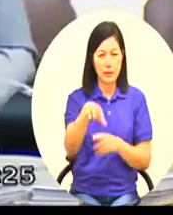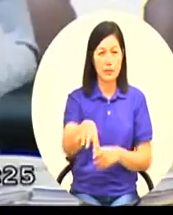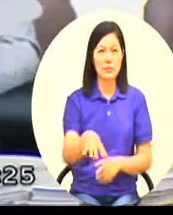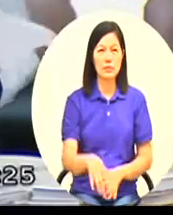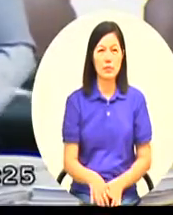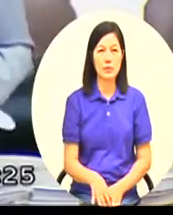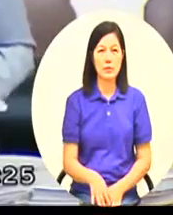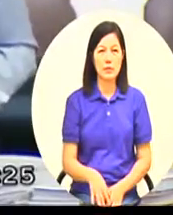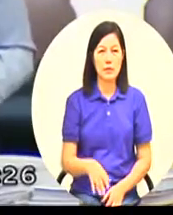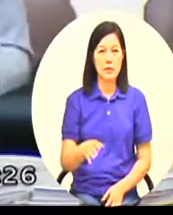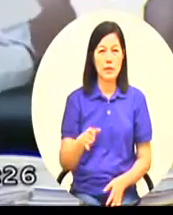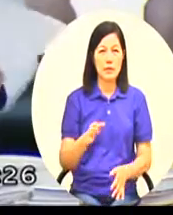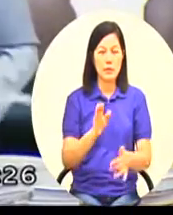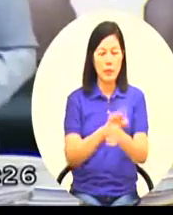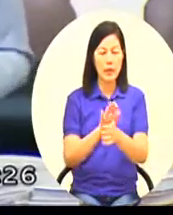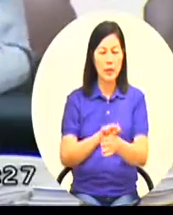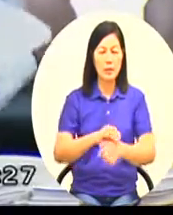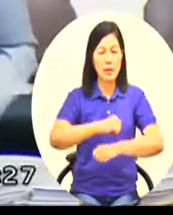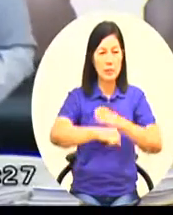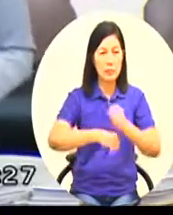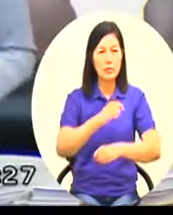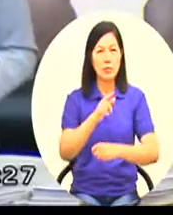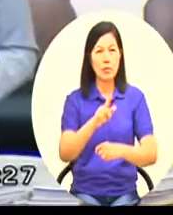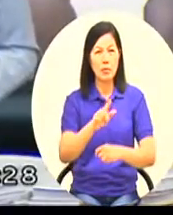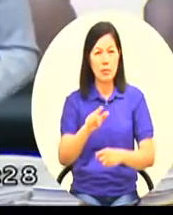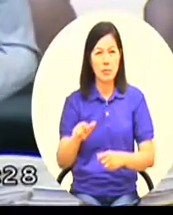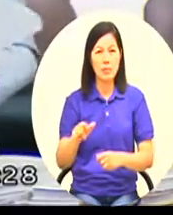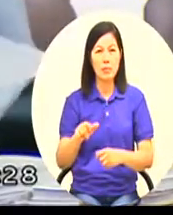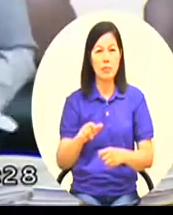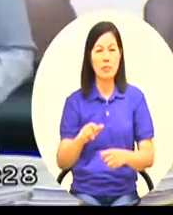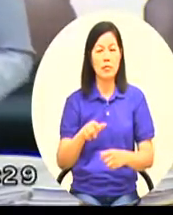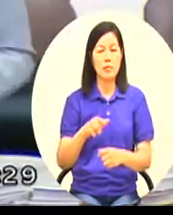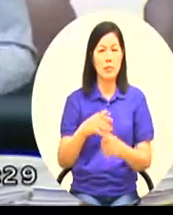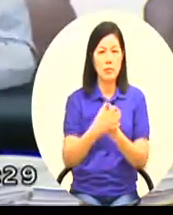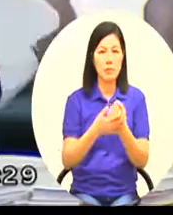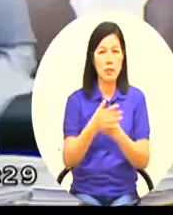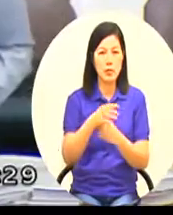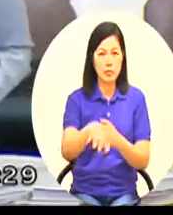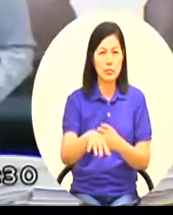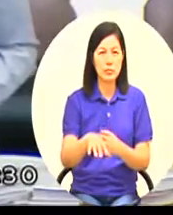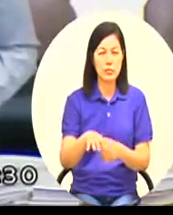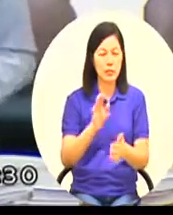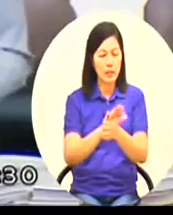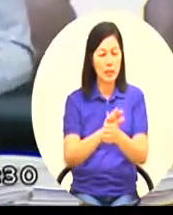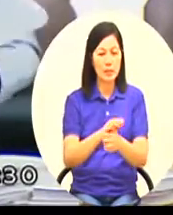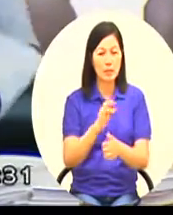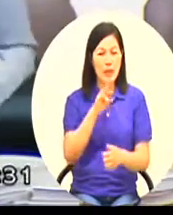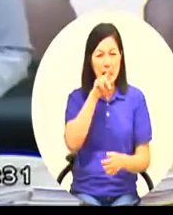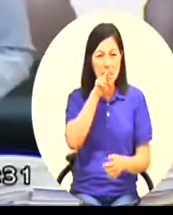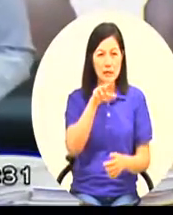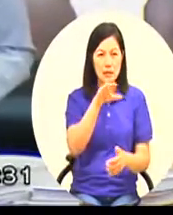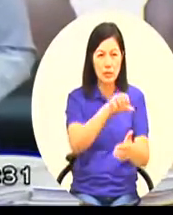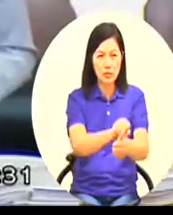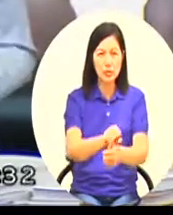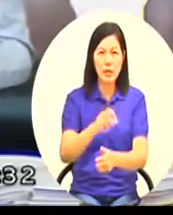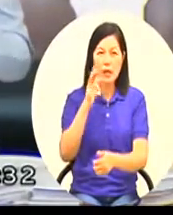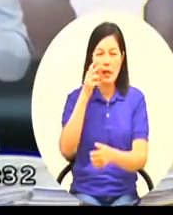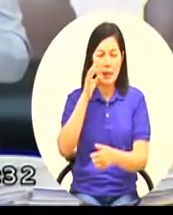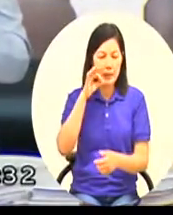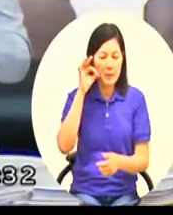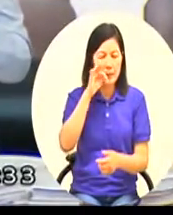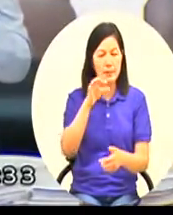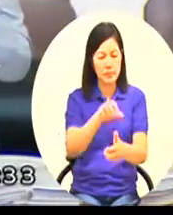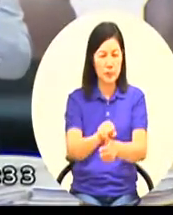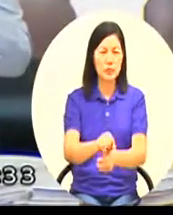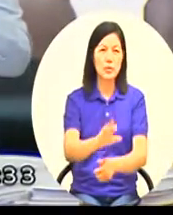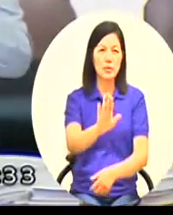帮忙动保处去抓蛇去抓猫，我们认为说不应该这样子，所以我们过去也一直在提。所以